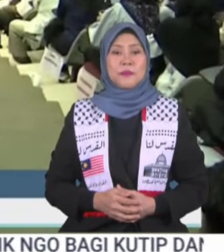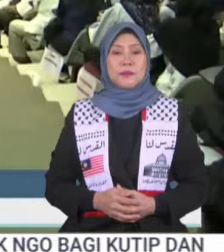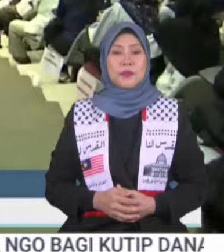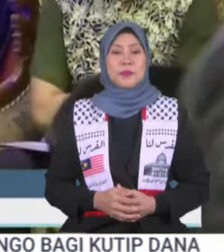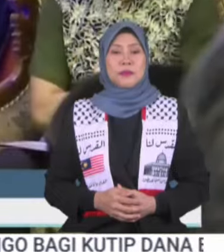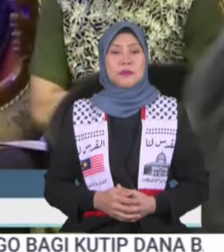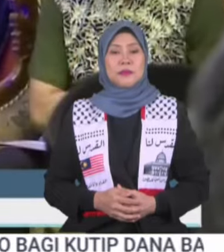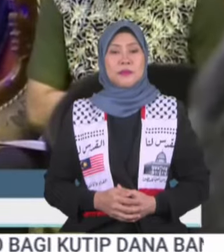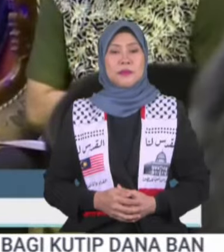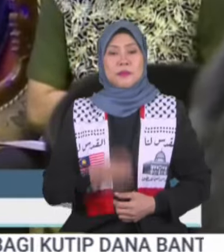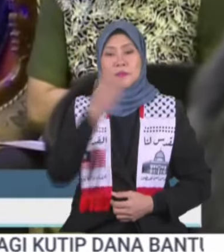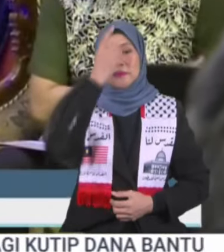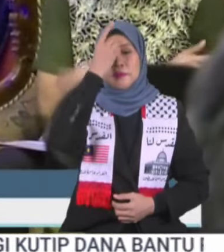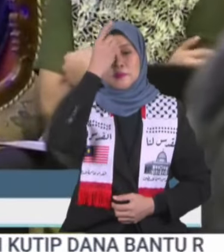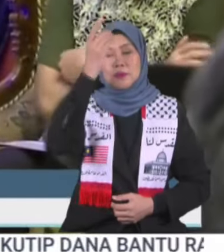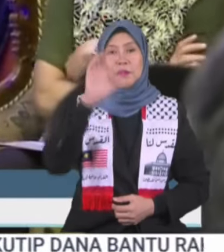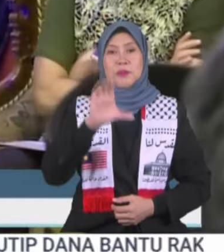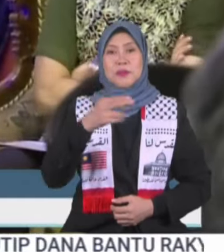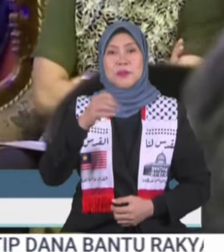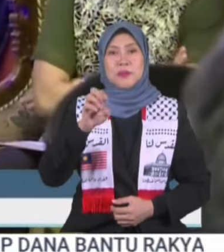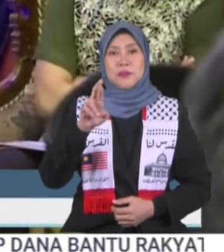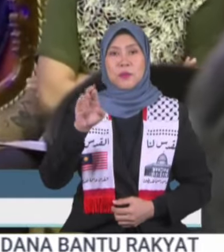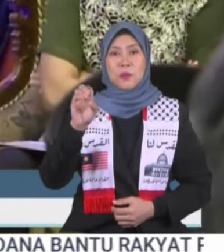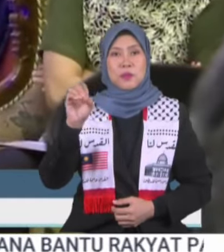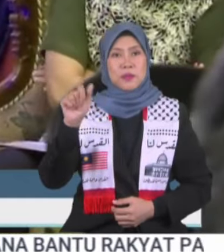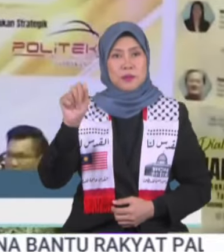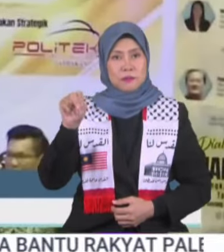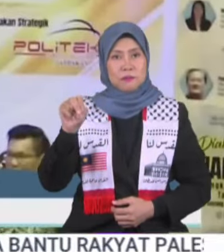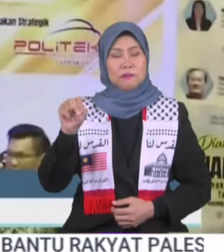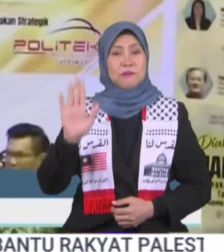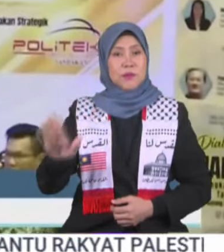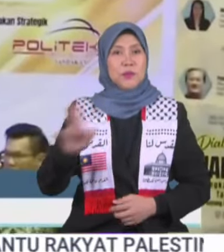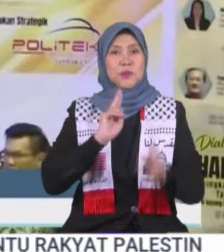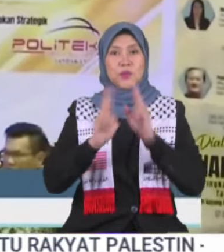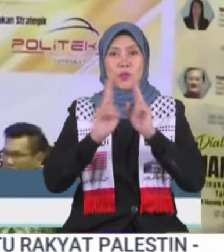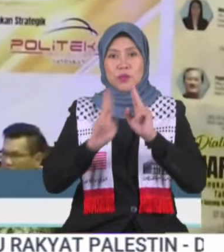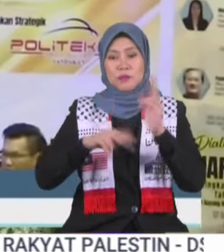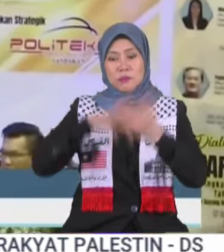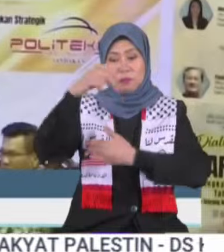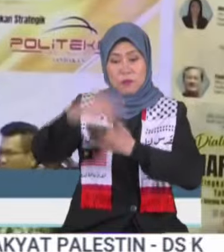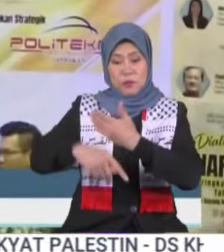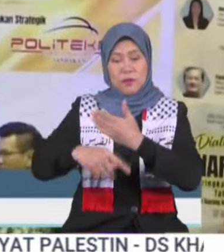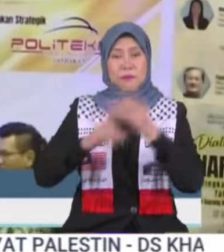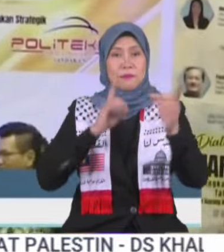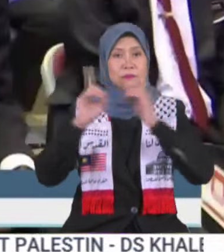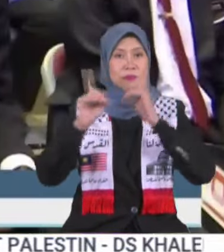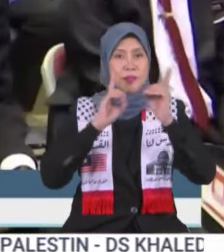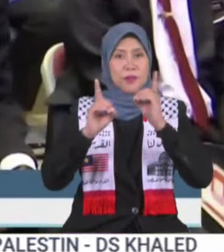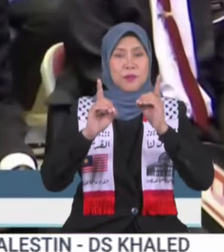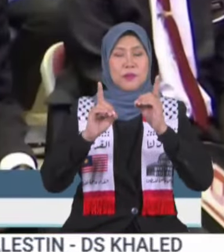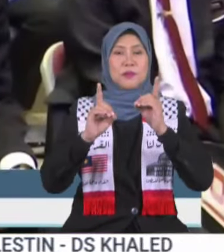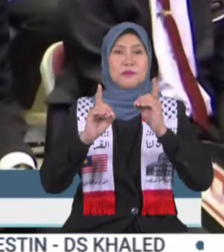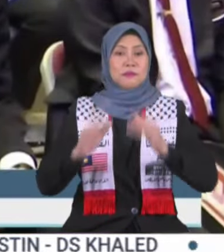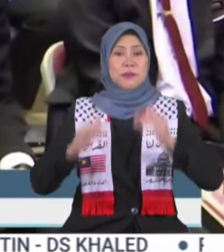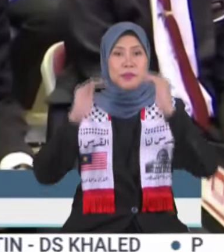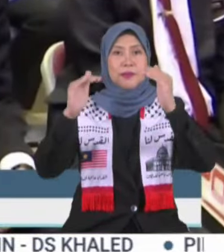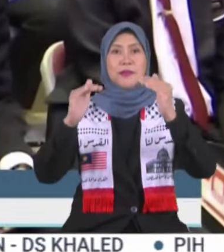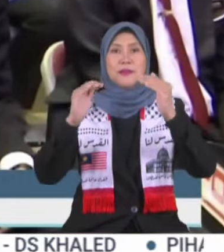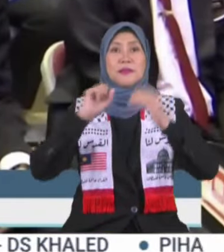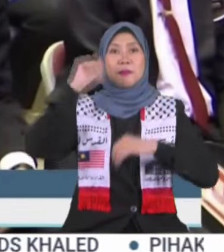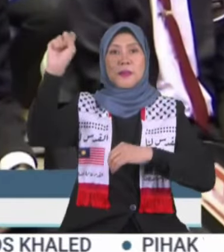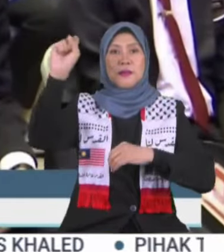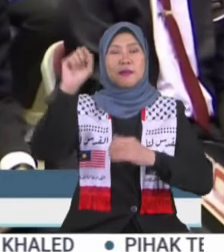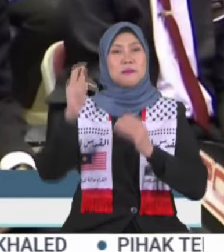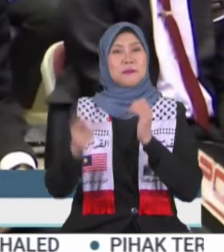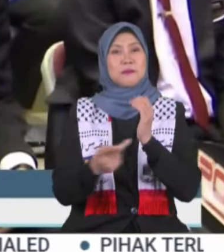matlamatnya Datuk CH roslan menyatakan demikian ketika berucap dalam program dialog Harmoni peringkat negeri Sabah